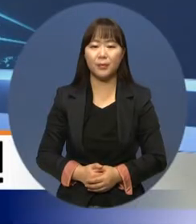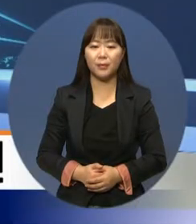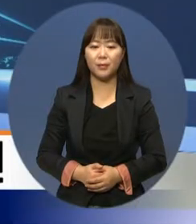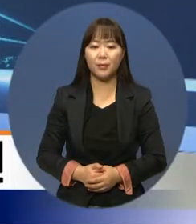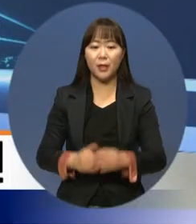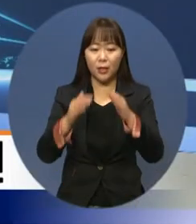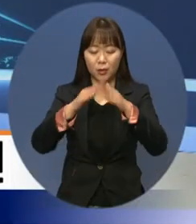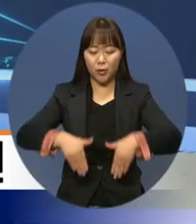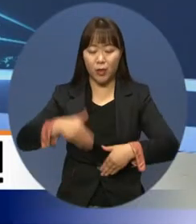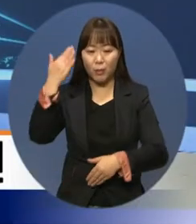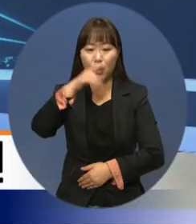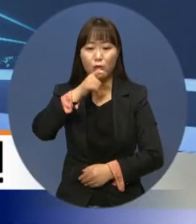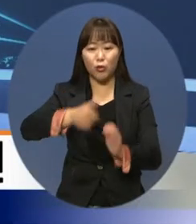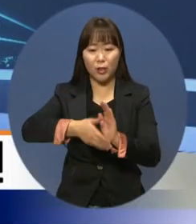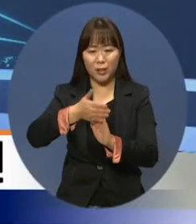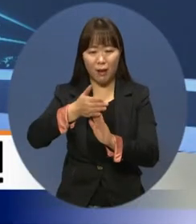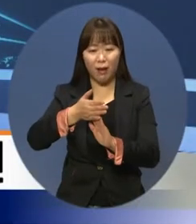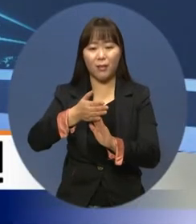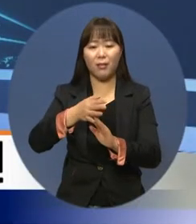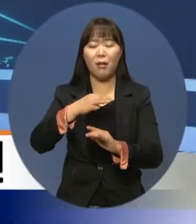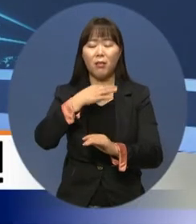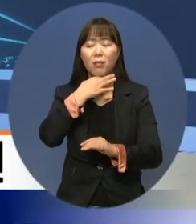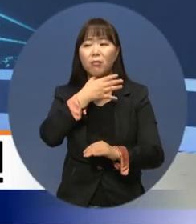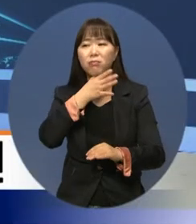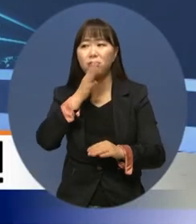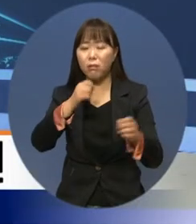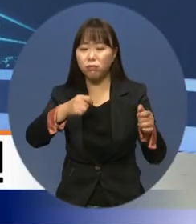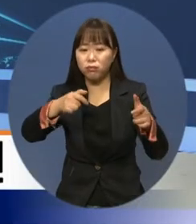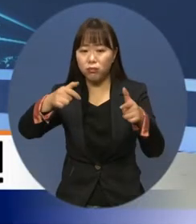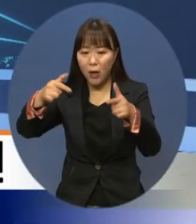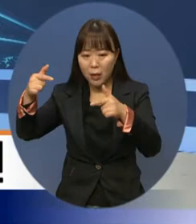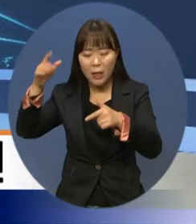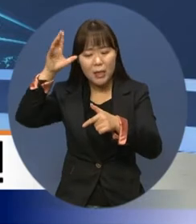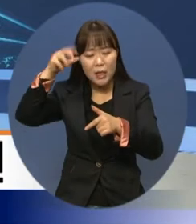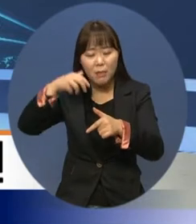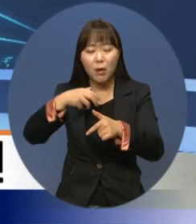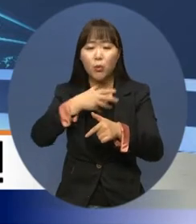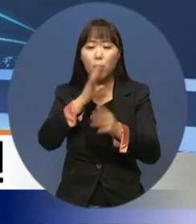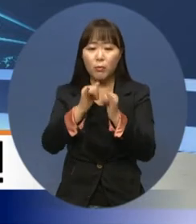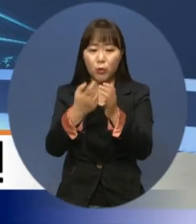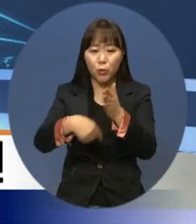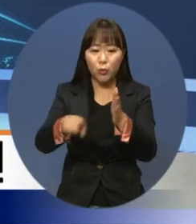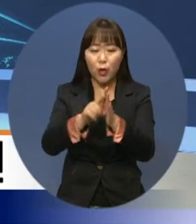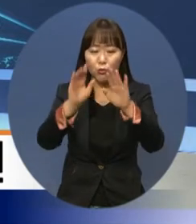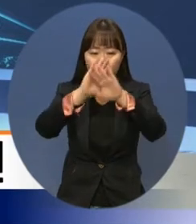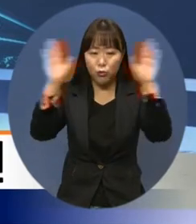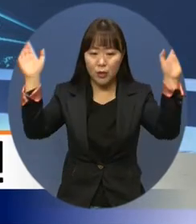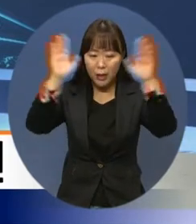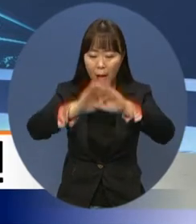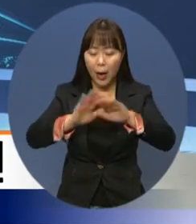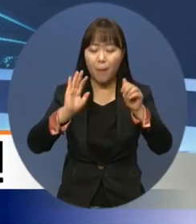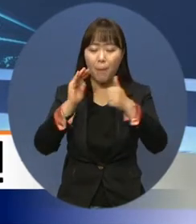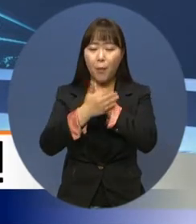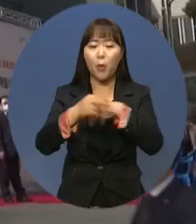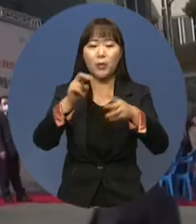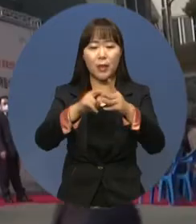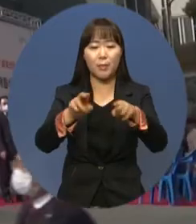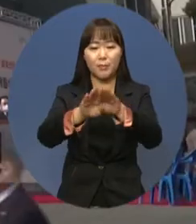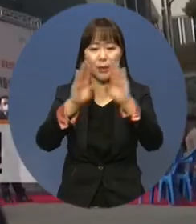전남 여수시가 초고령 사회에 발맞춰 치매노인을 위한 주야간보호 센터 문을 열었습니다